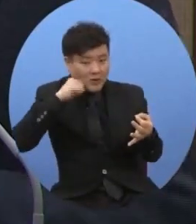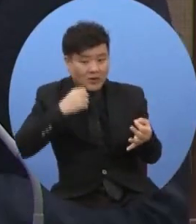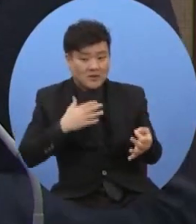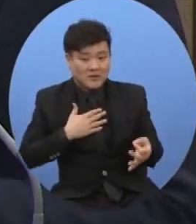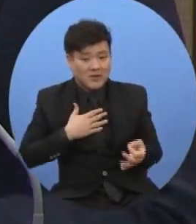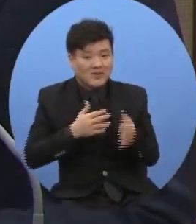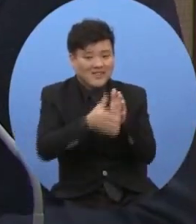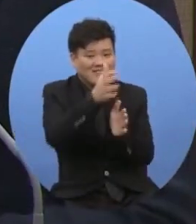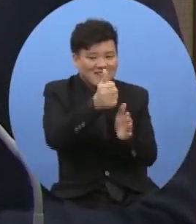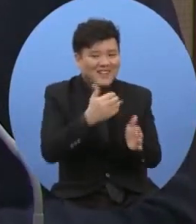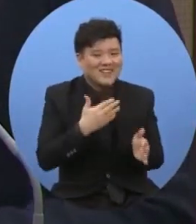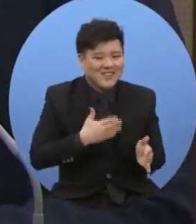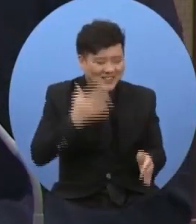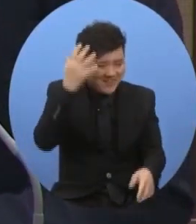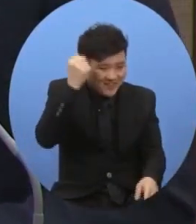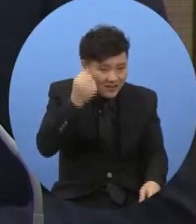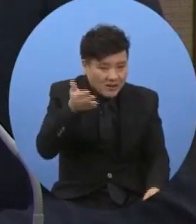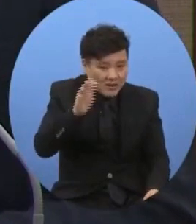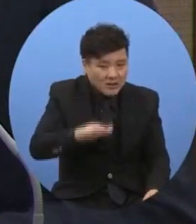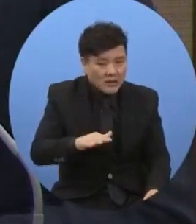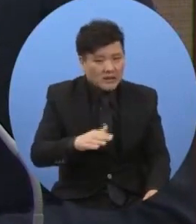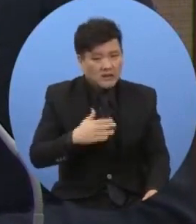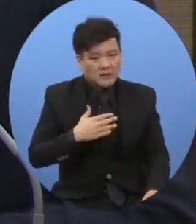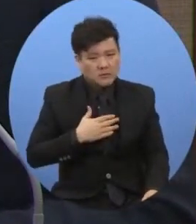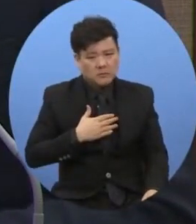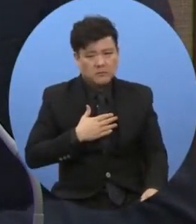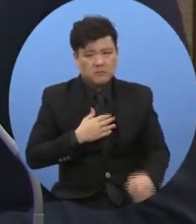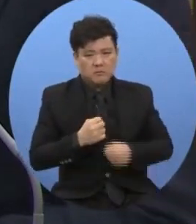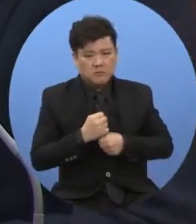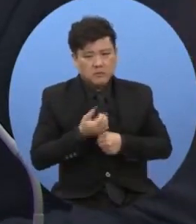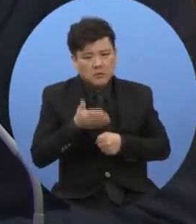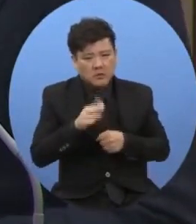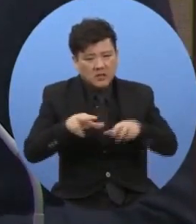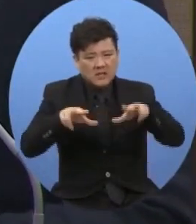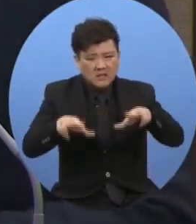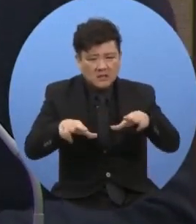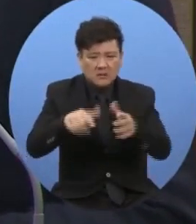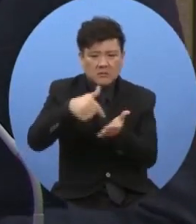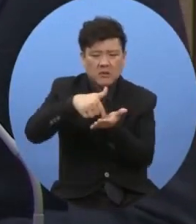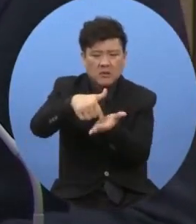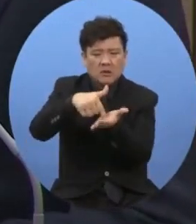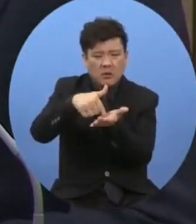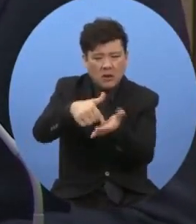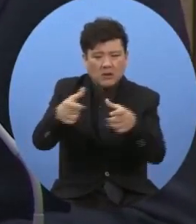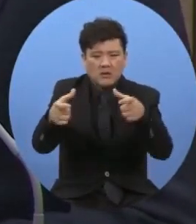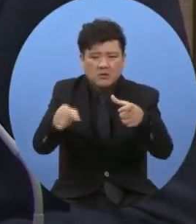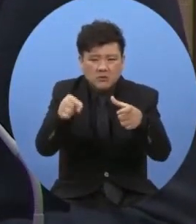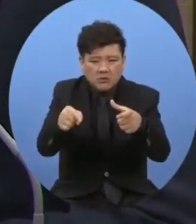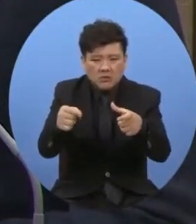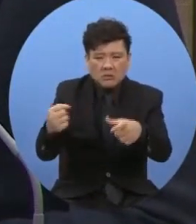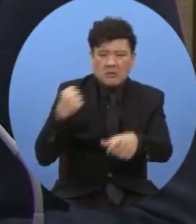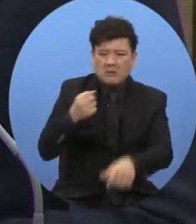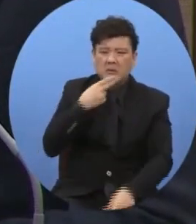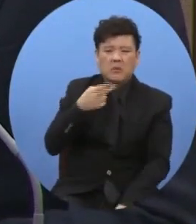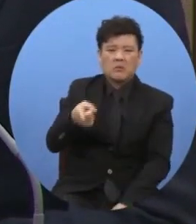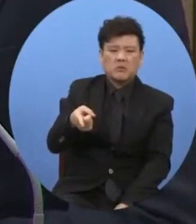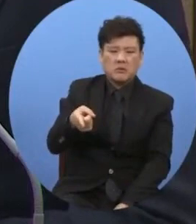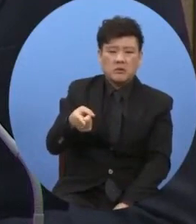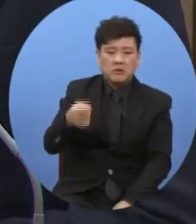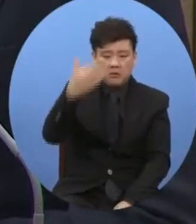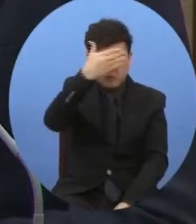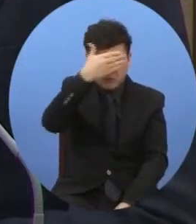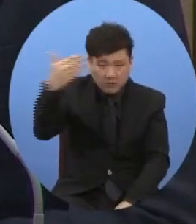배웠는데요. 그 저는 좀 비하 발언이 될 수 있는데 지금 자치구에 역량이 안 돼요. 자치구의 담당 부서가 이 청년 참여 어떤